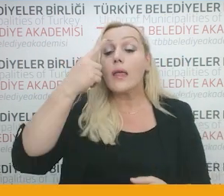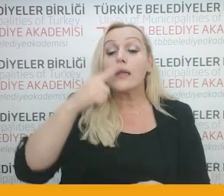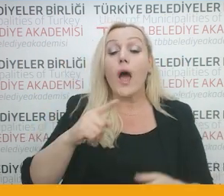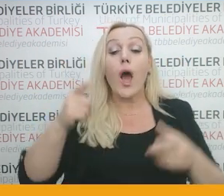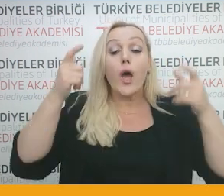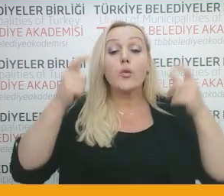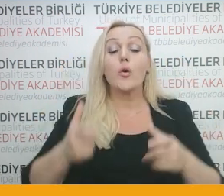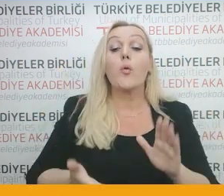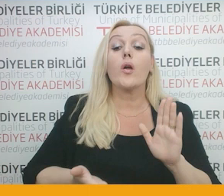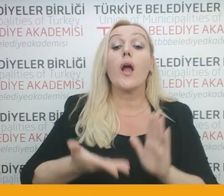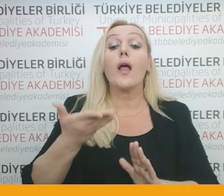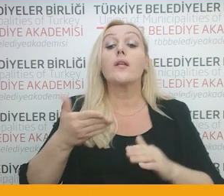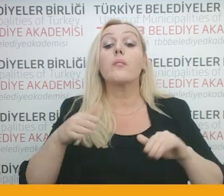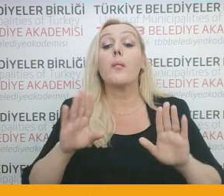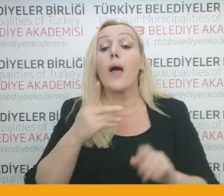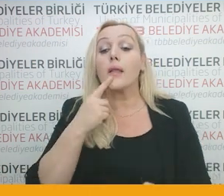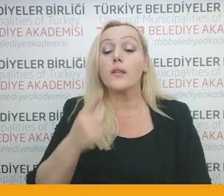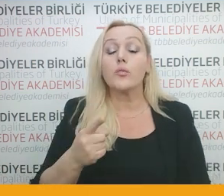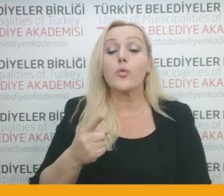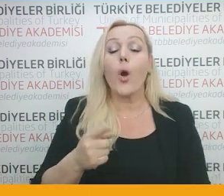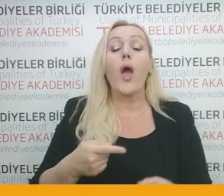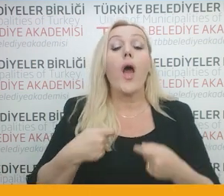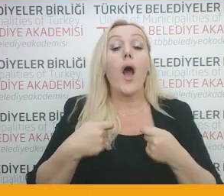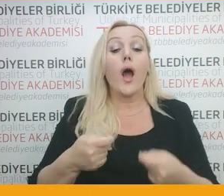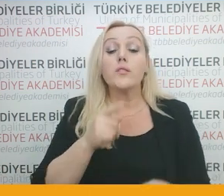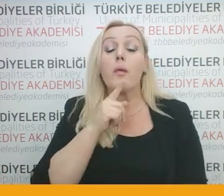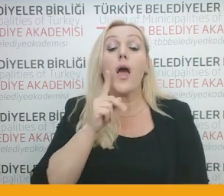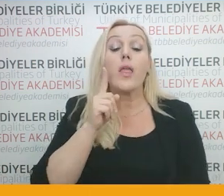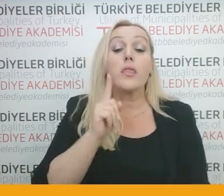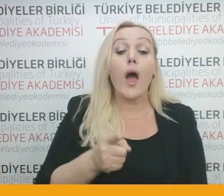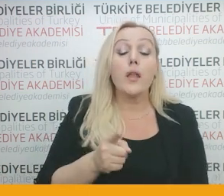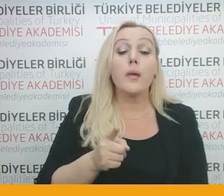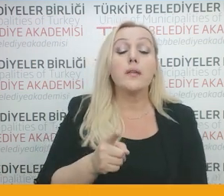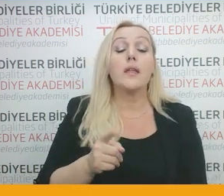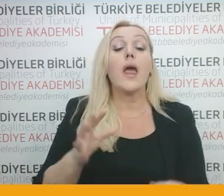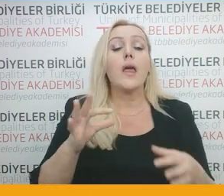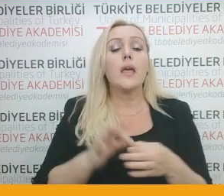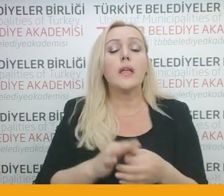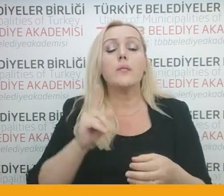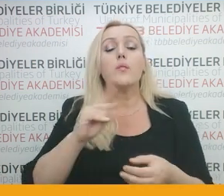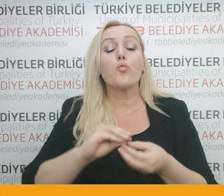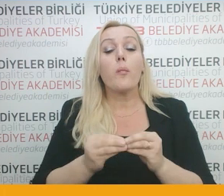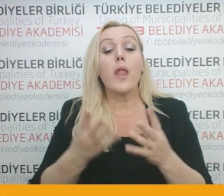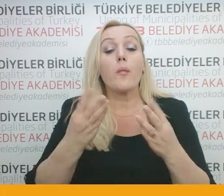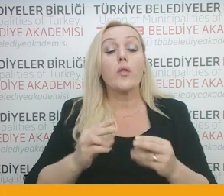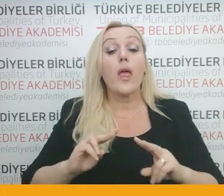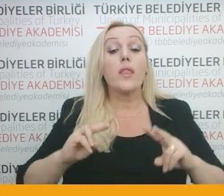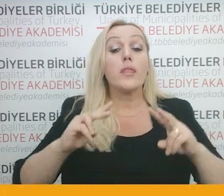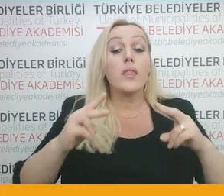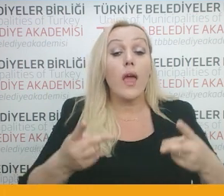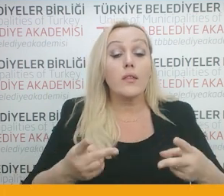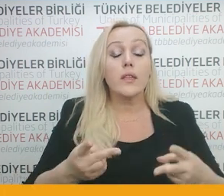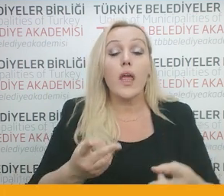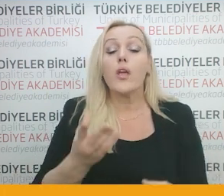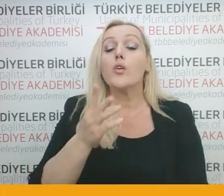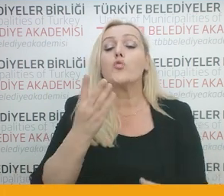sorumluluğunu kaldırmamaktadır diyor. Bu yüzden harcama talimatının kullanılmasından doğan sorumluluğun harcama yetkisinin devredildiği görevliye ait olması gerektiğine çoğunlukla